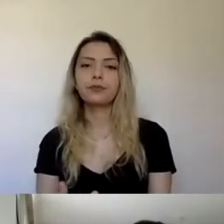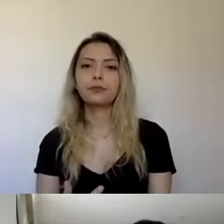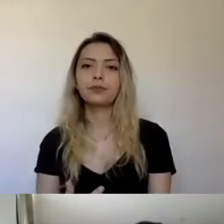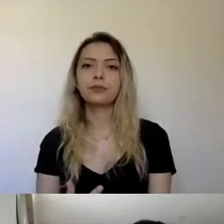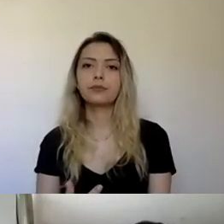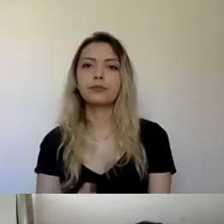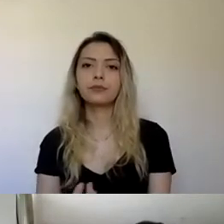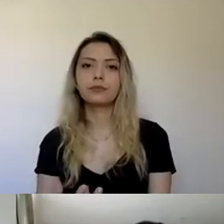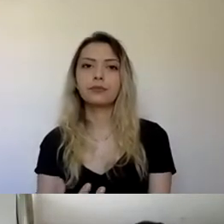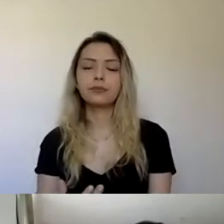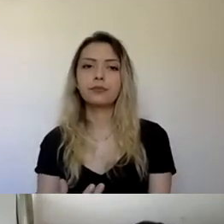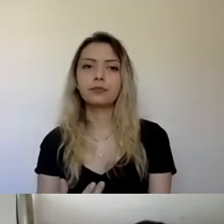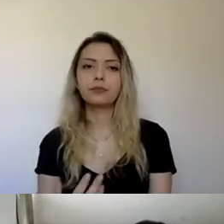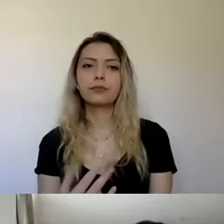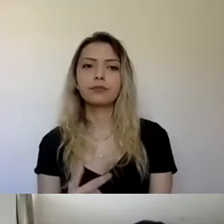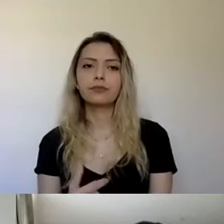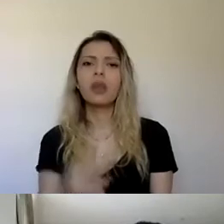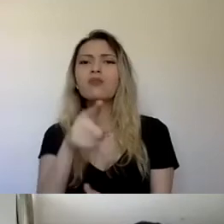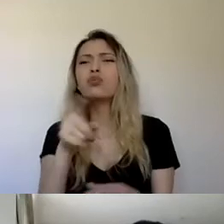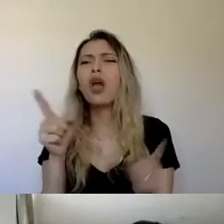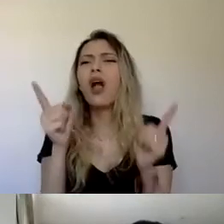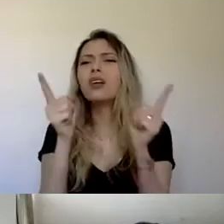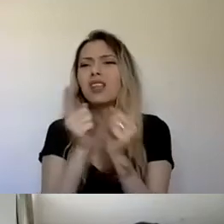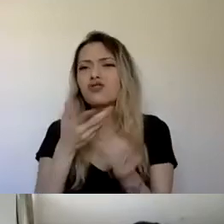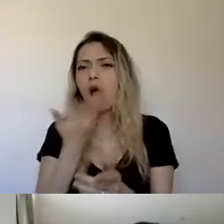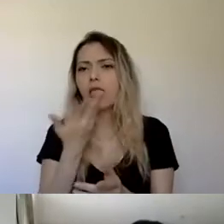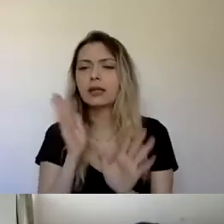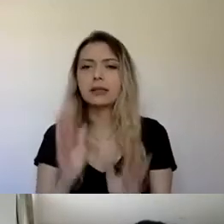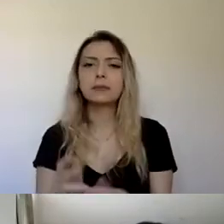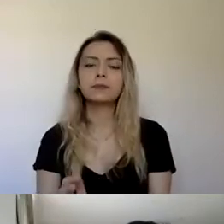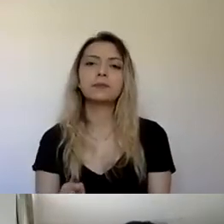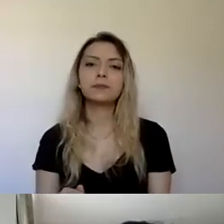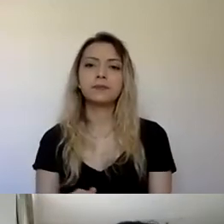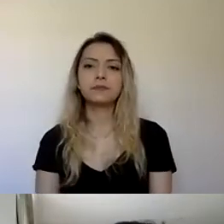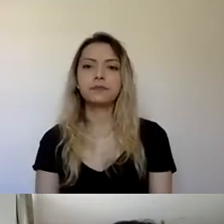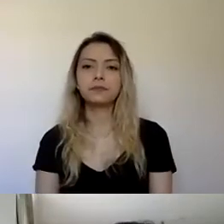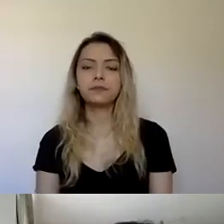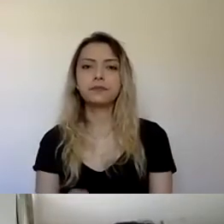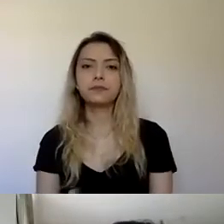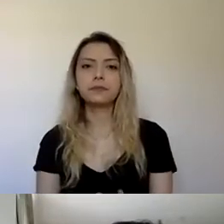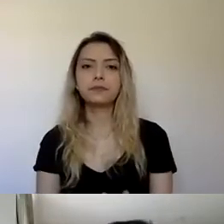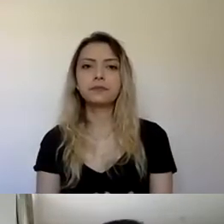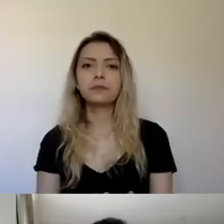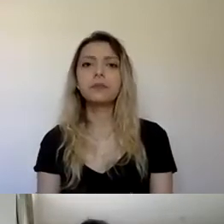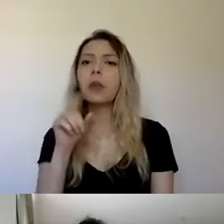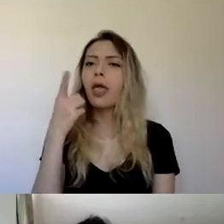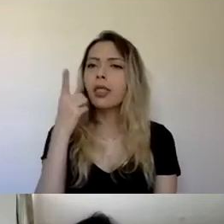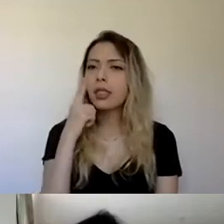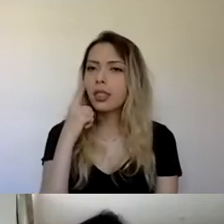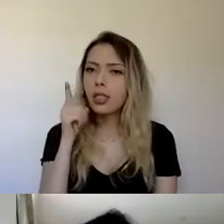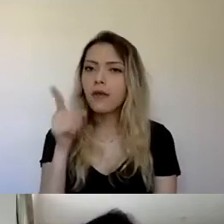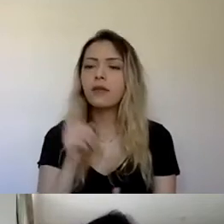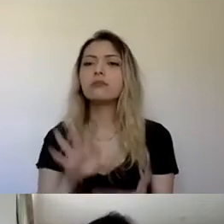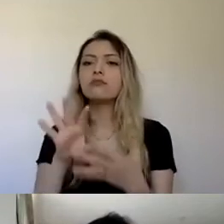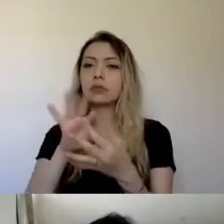Bunlardan kısaca bahsetmiştim aslında zaten ama yine hızlıca geçeyim. Bir devlet bir insan